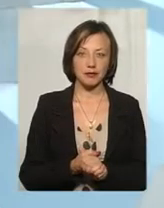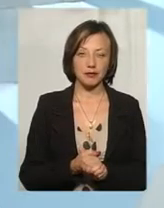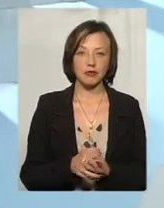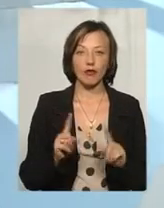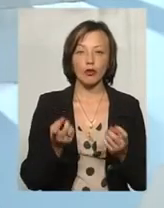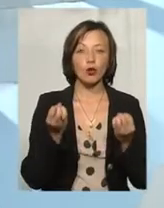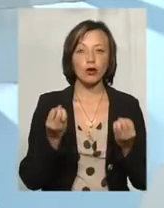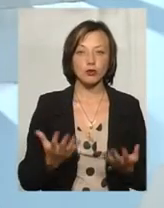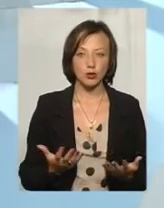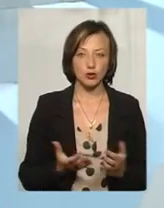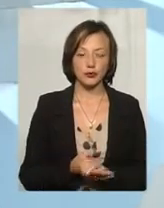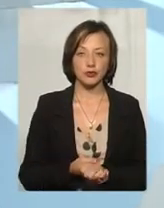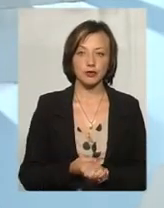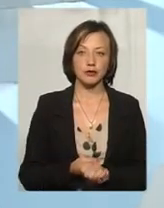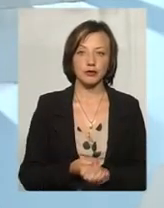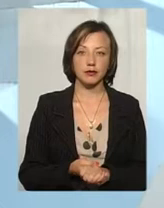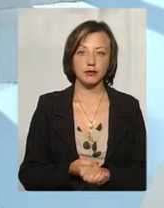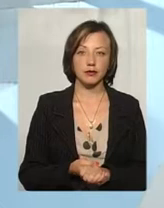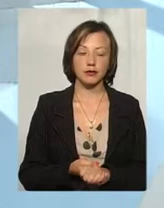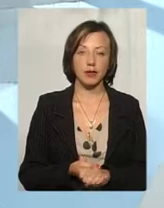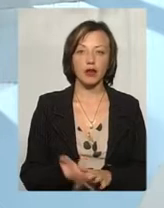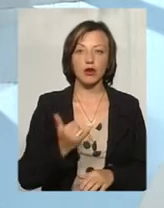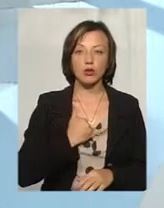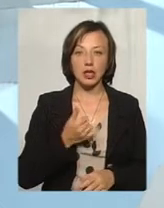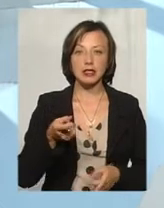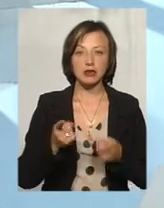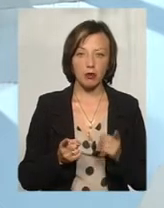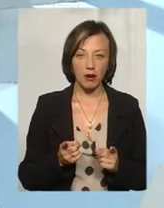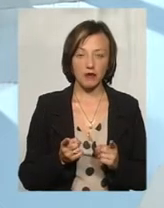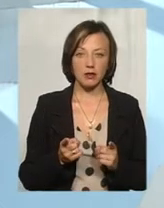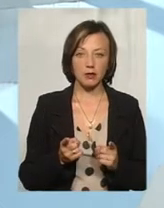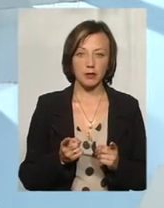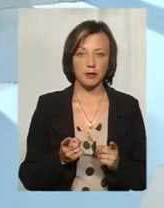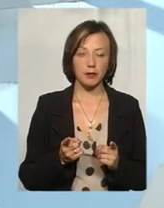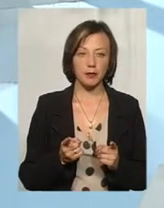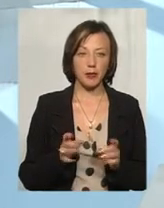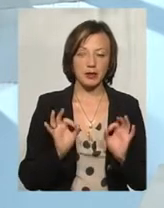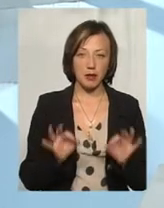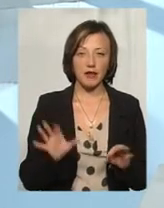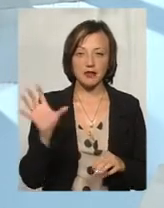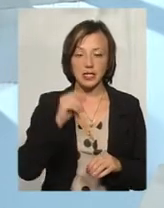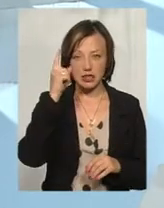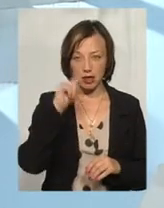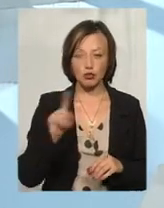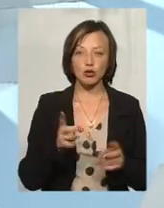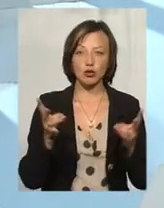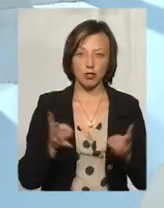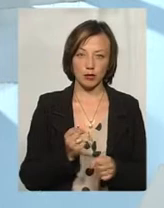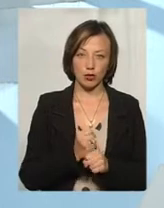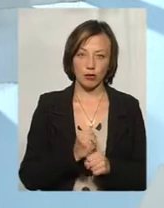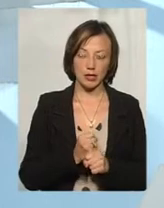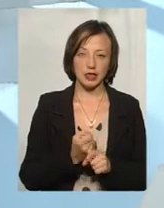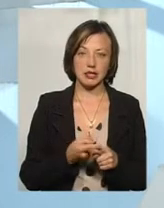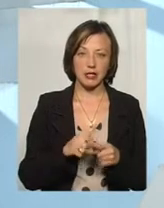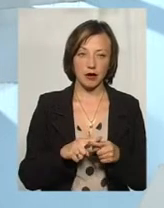Дуже просто. У нас насправді всі знають, що потрібно робити.